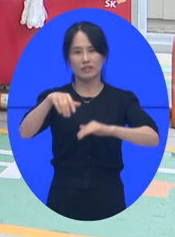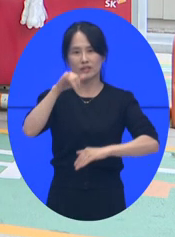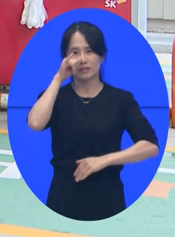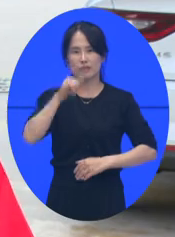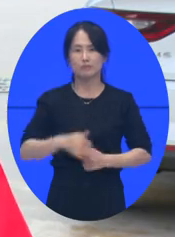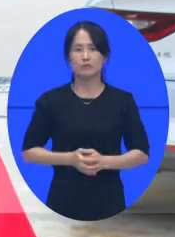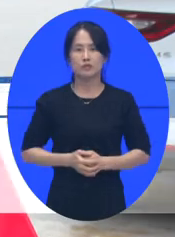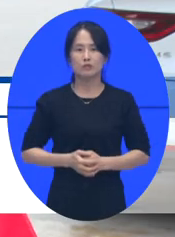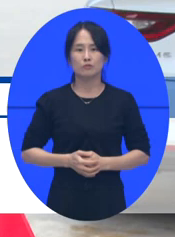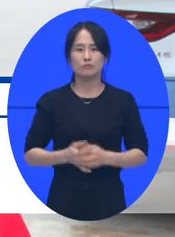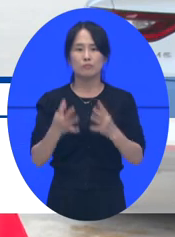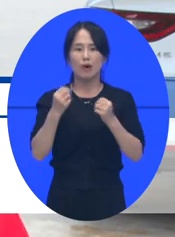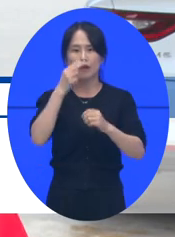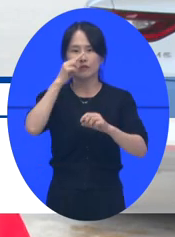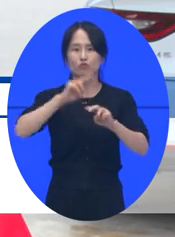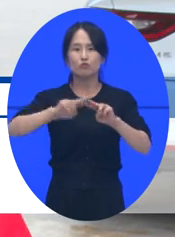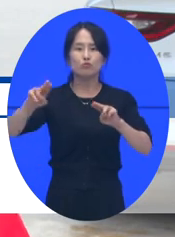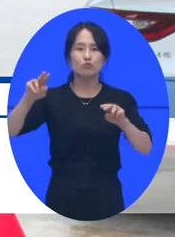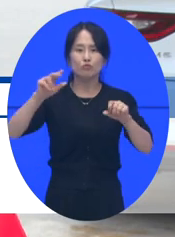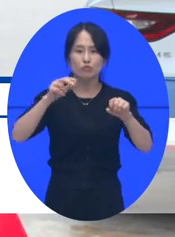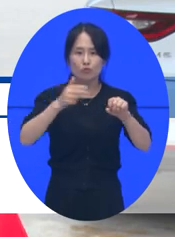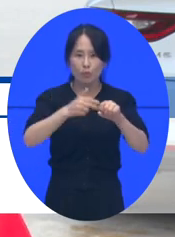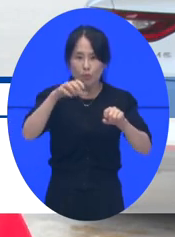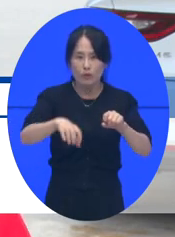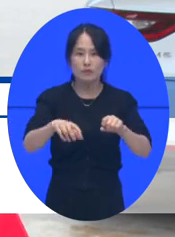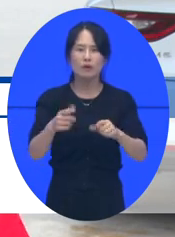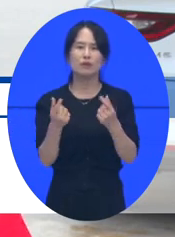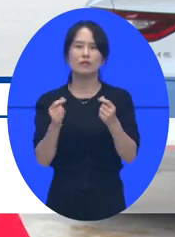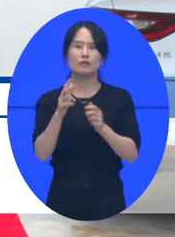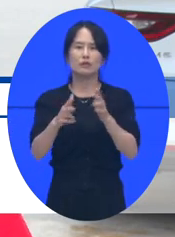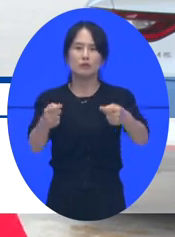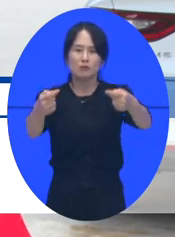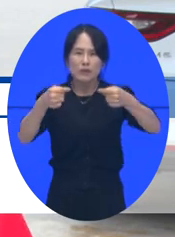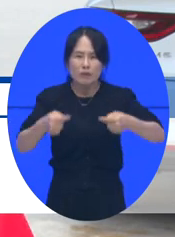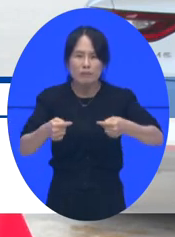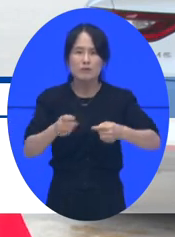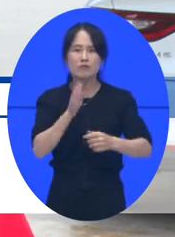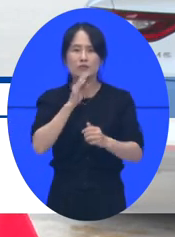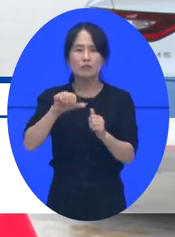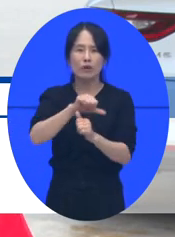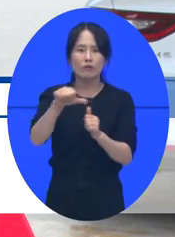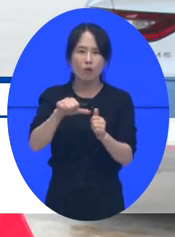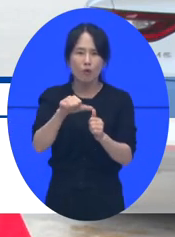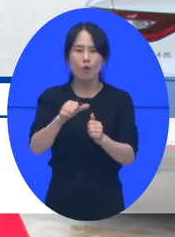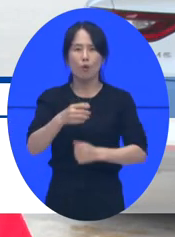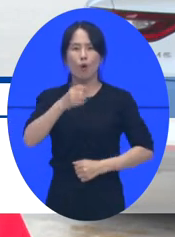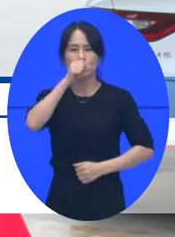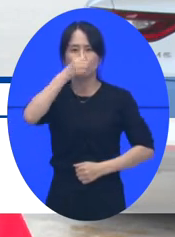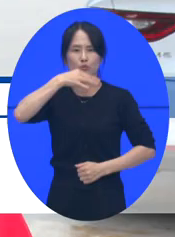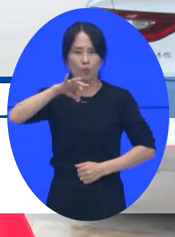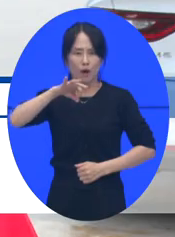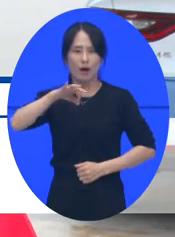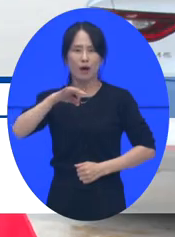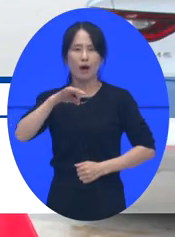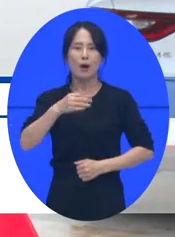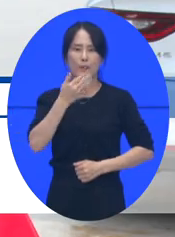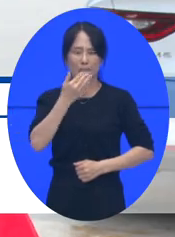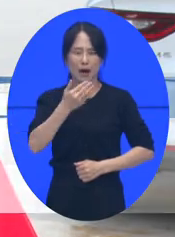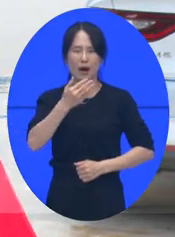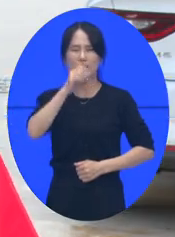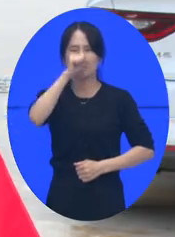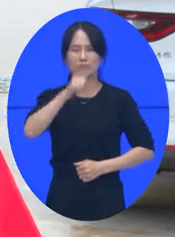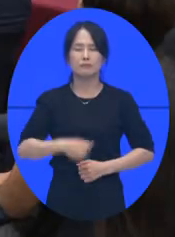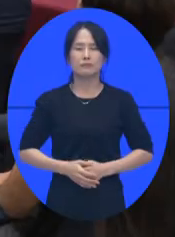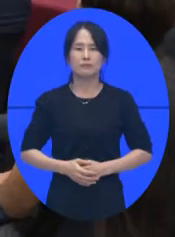구상입니다. 많은 주유소들이 사실은 이런 사업에 동참해서 뭐 친환경적으로, 뭐 환경적으로 사실 뭐 좋은 이펙트가 생길 수